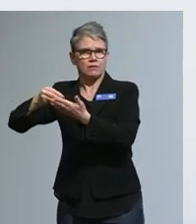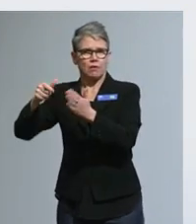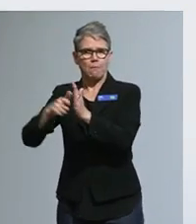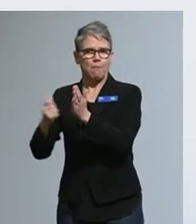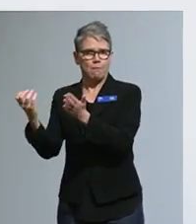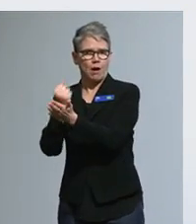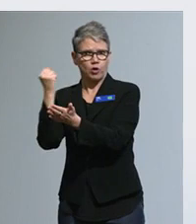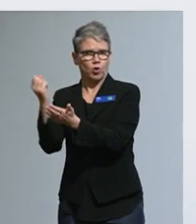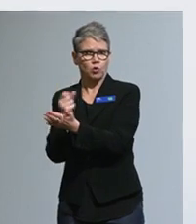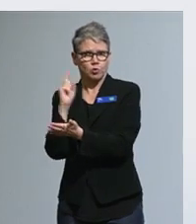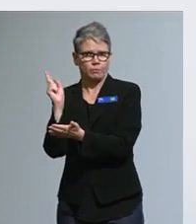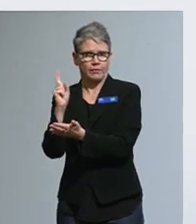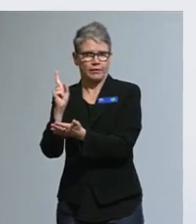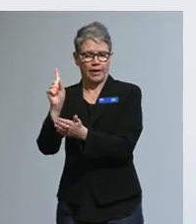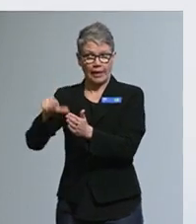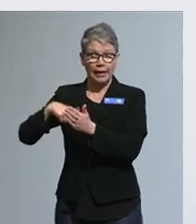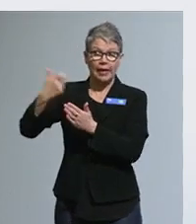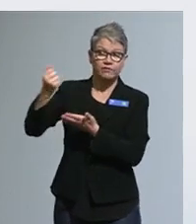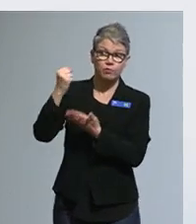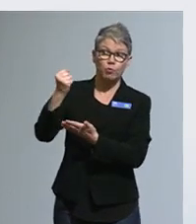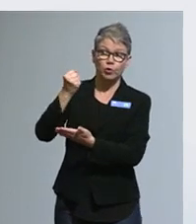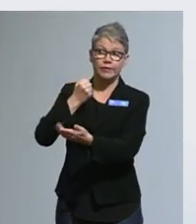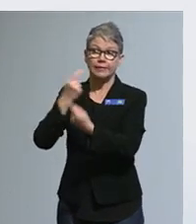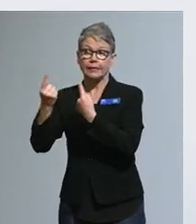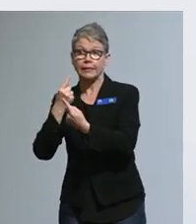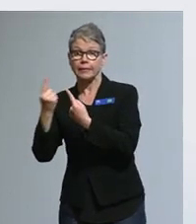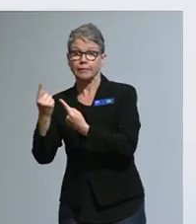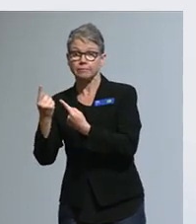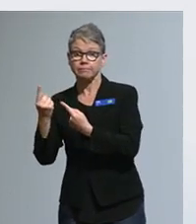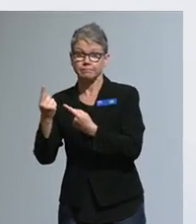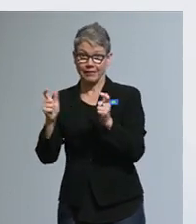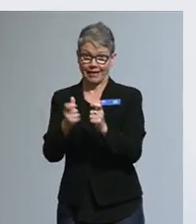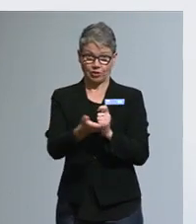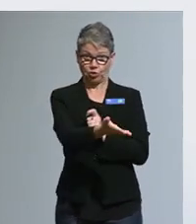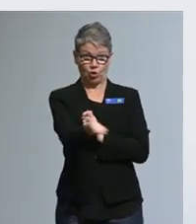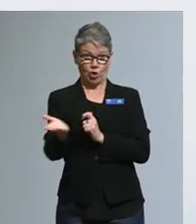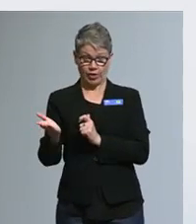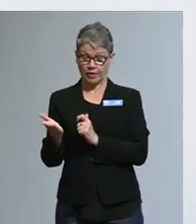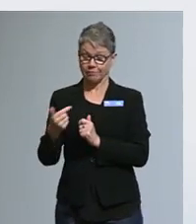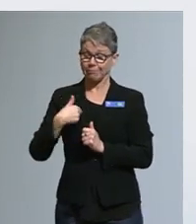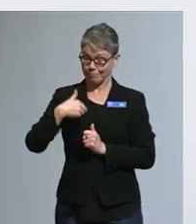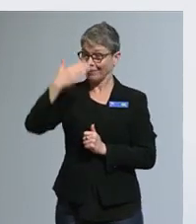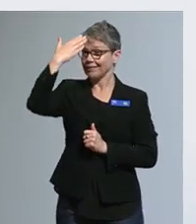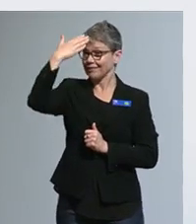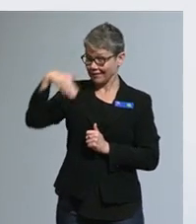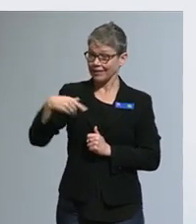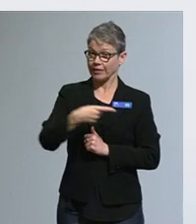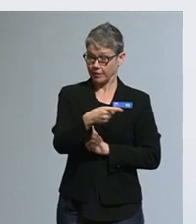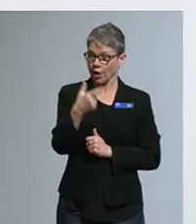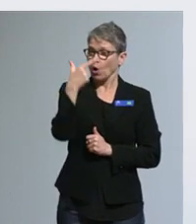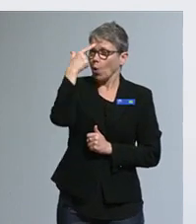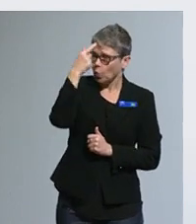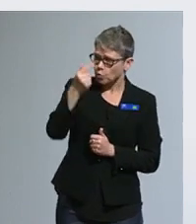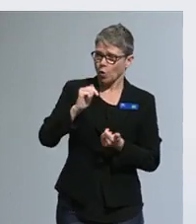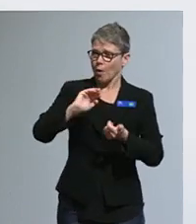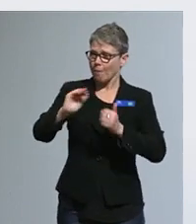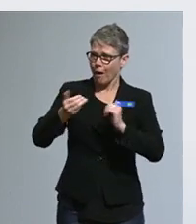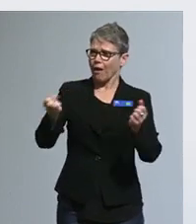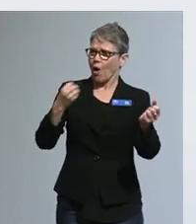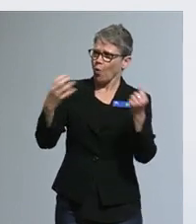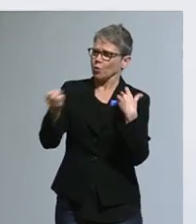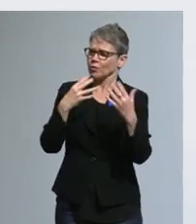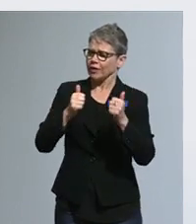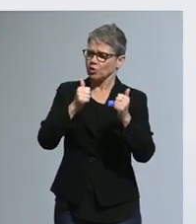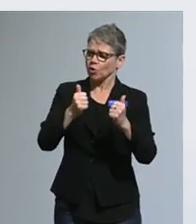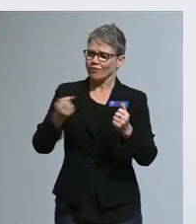viikon budjettiriihessä tälle järjestökentälle. Ja tiedän ja voitte uskoa, että palautetta ja toivomuksia